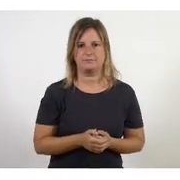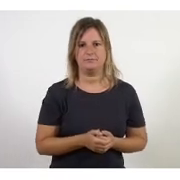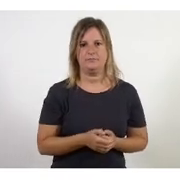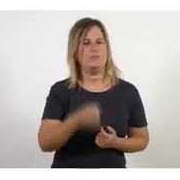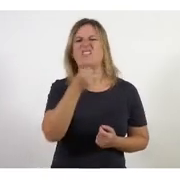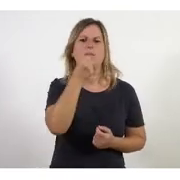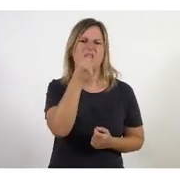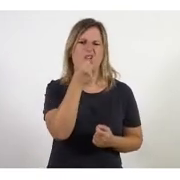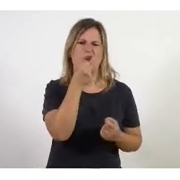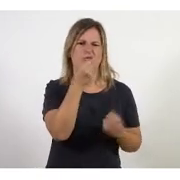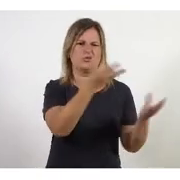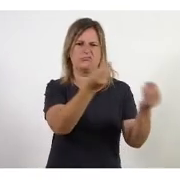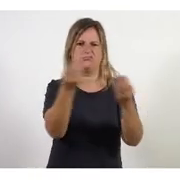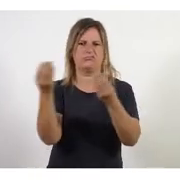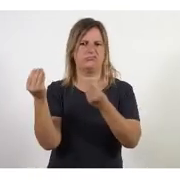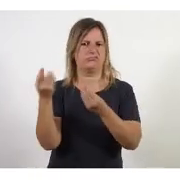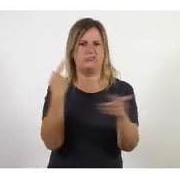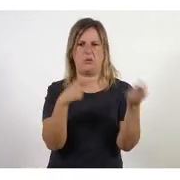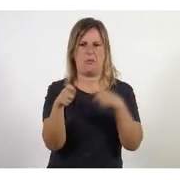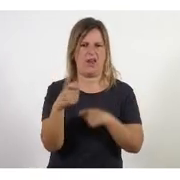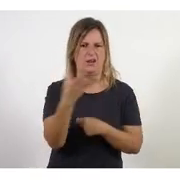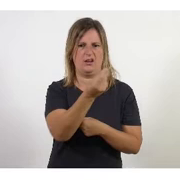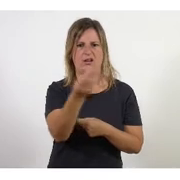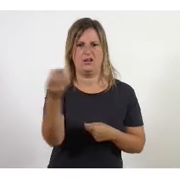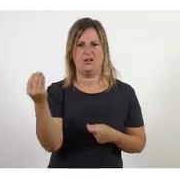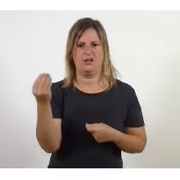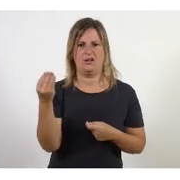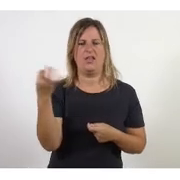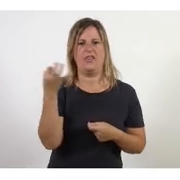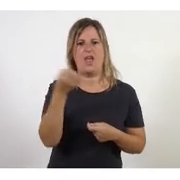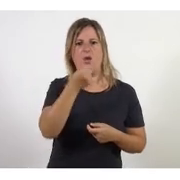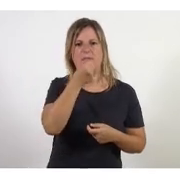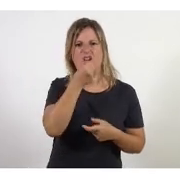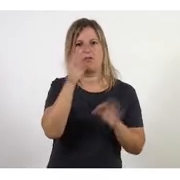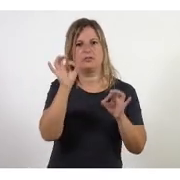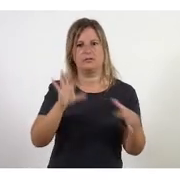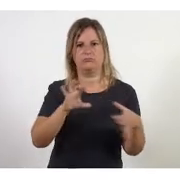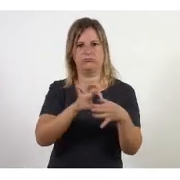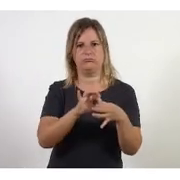al mercat n'hi ha moltíssims, trobareu micròfons, han de ser micròfons per telèfons mòbils,